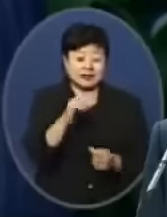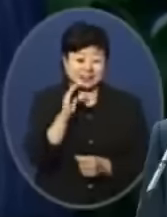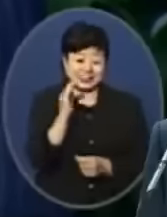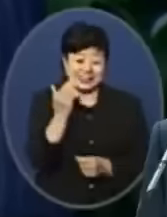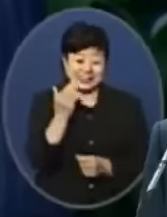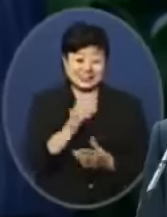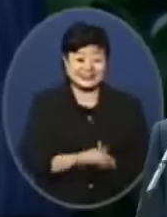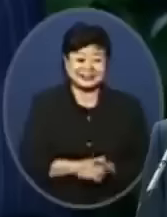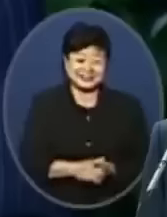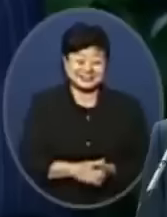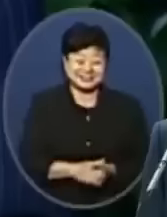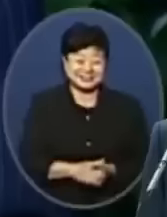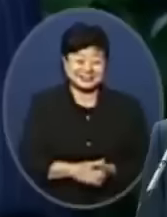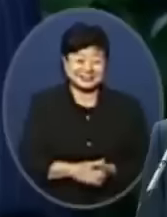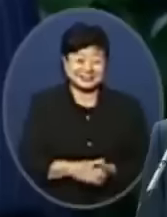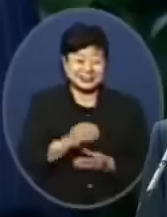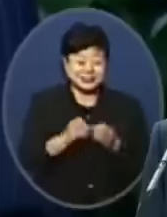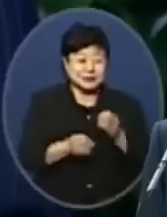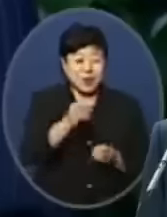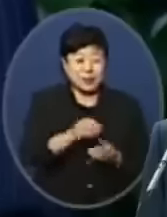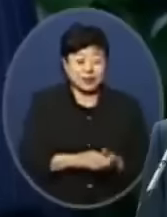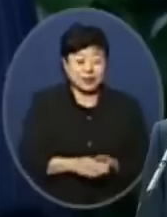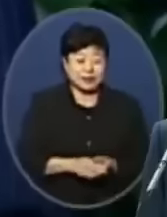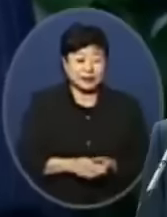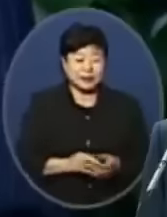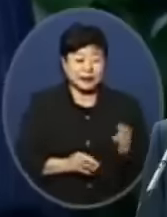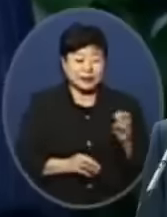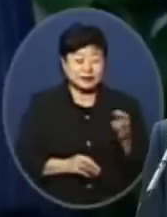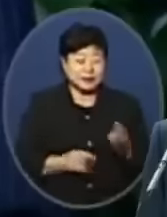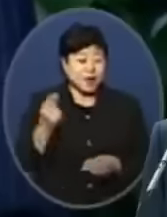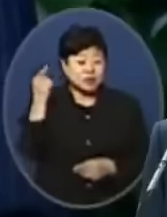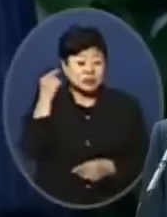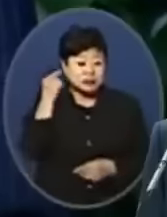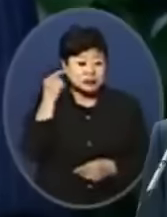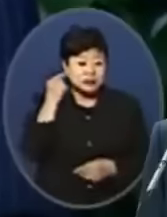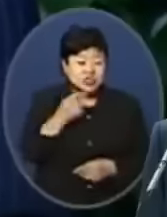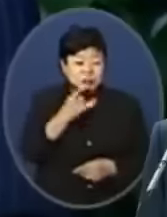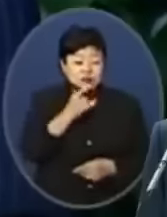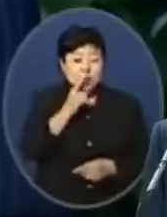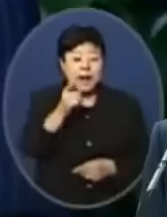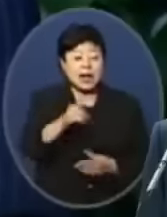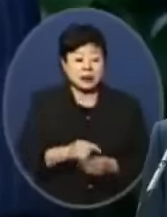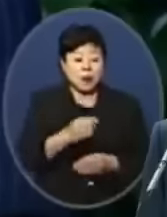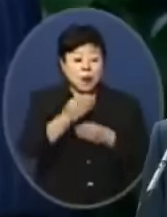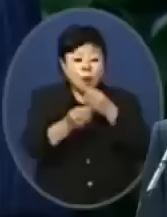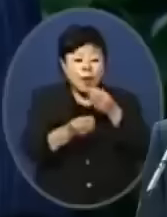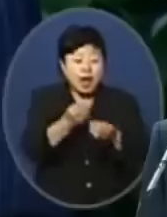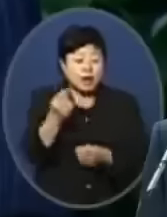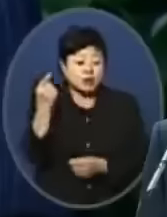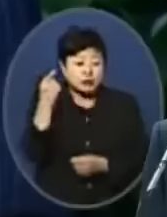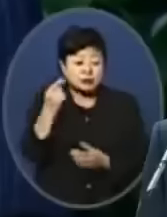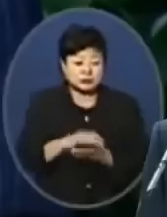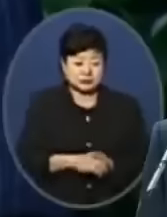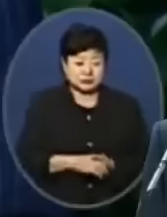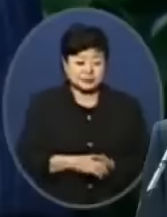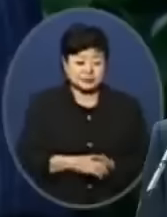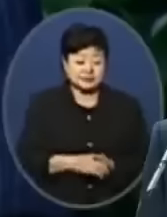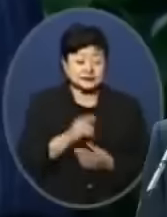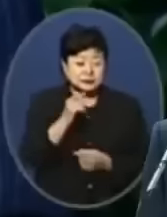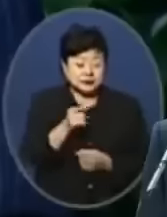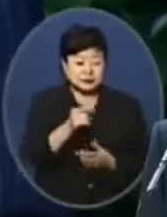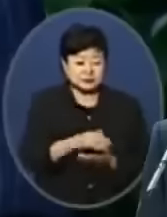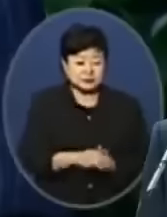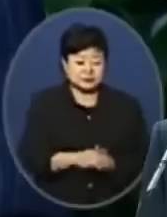가리로다. 시편 23편을 들었습니다. 내 입술로 말을 고백을 하고 들었으니